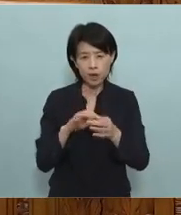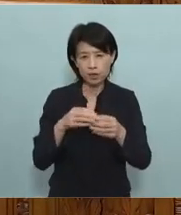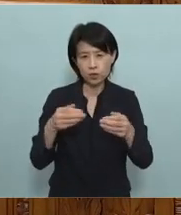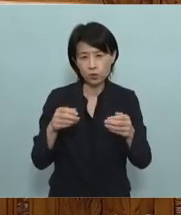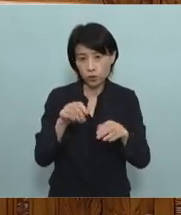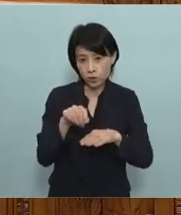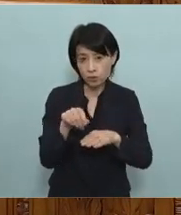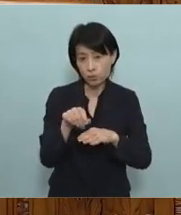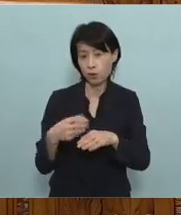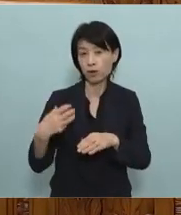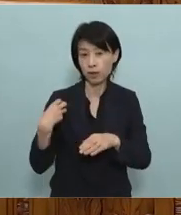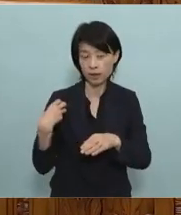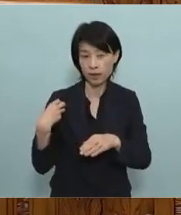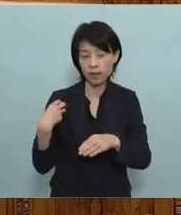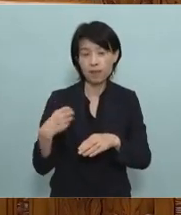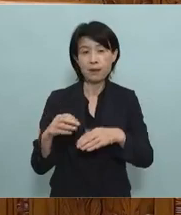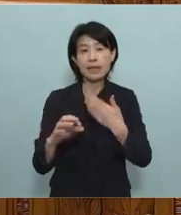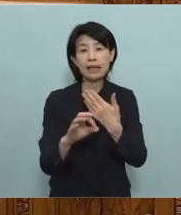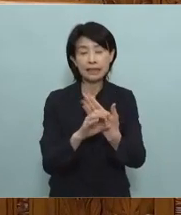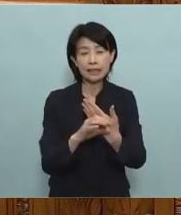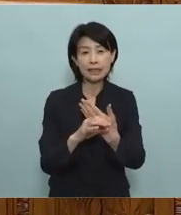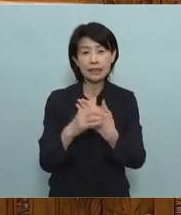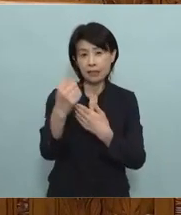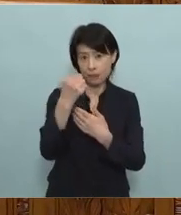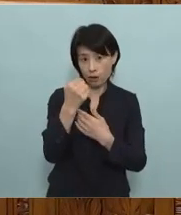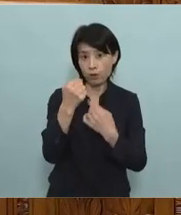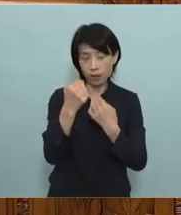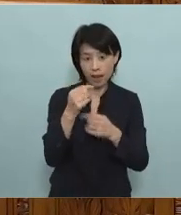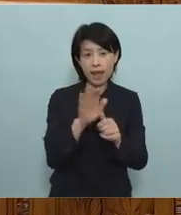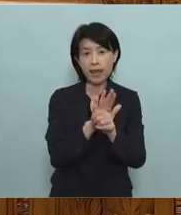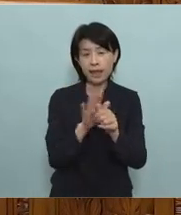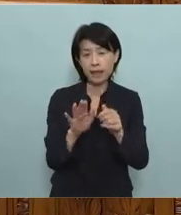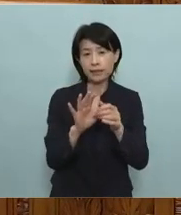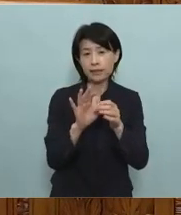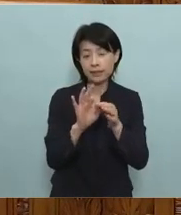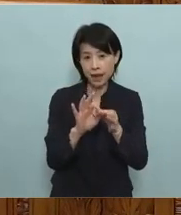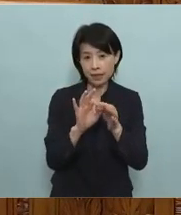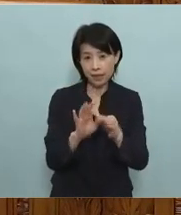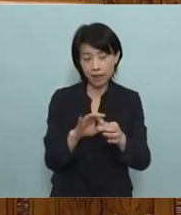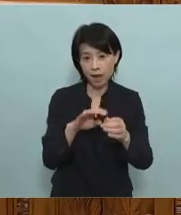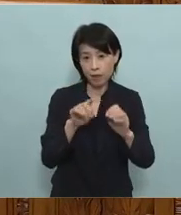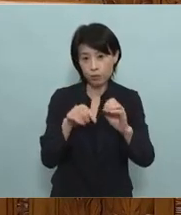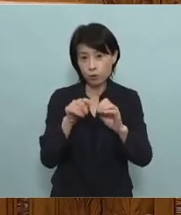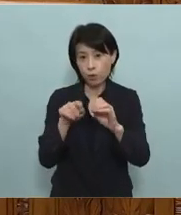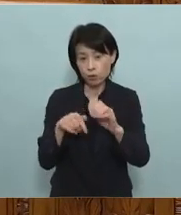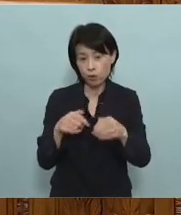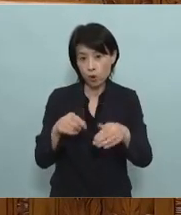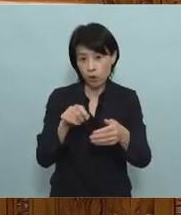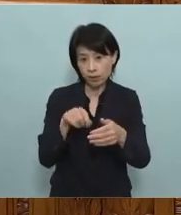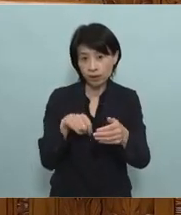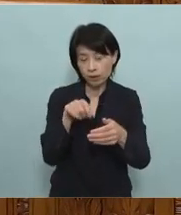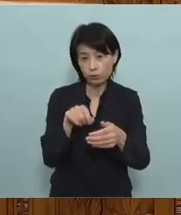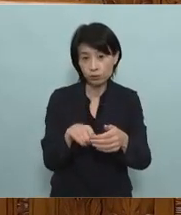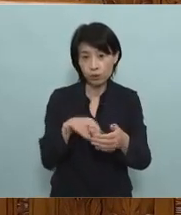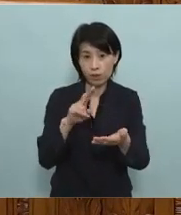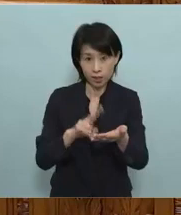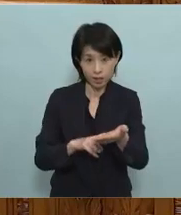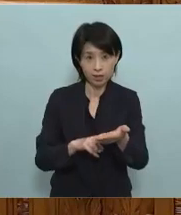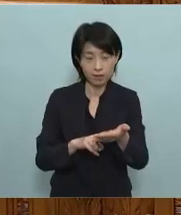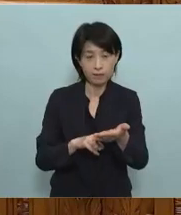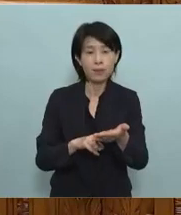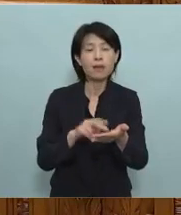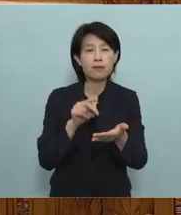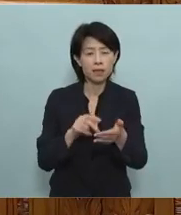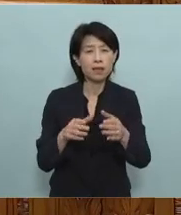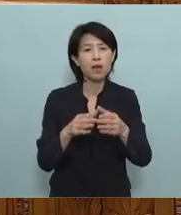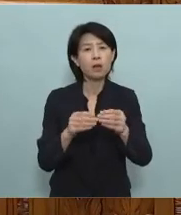り、または臨時に命を受け内閣官房そのほか関係各部局の事務を助けると規定され、まさに